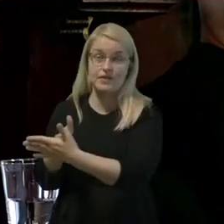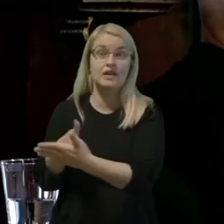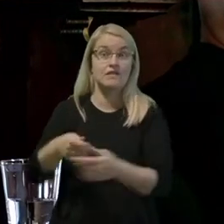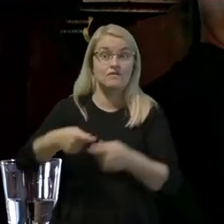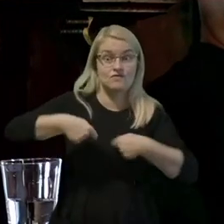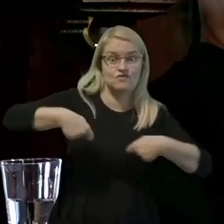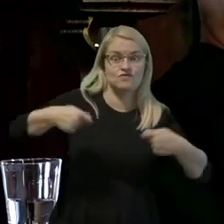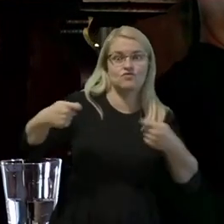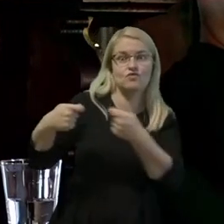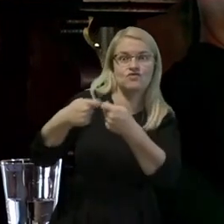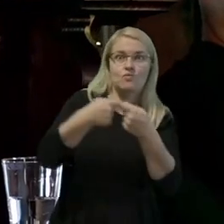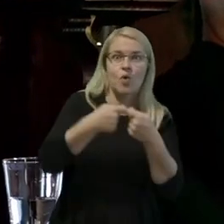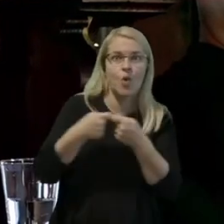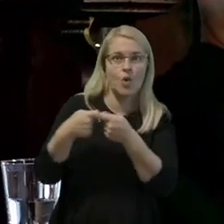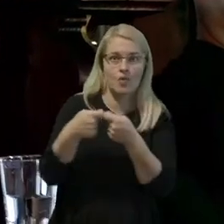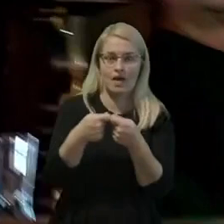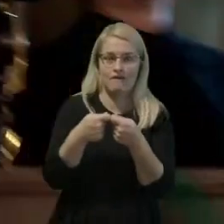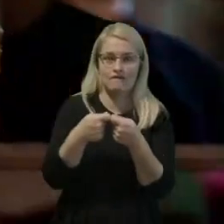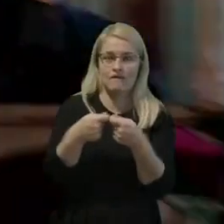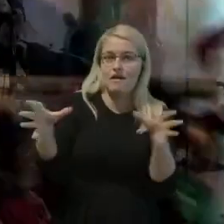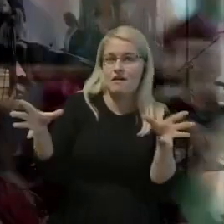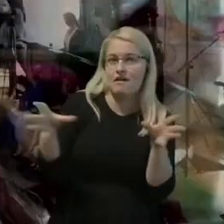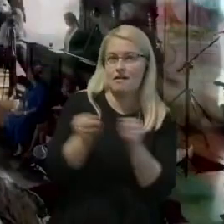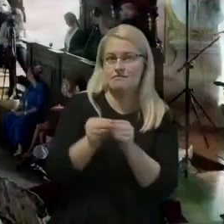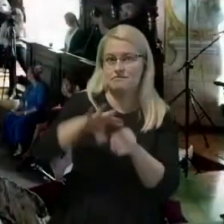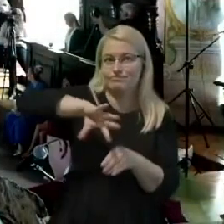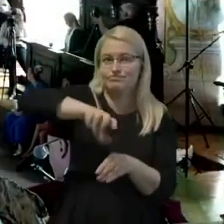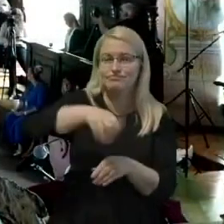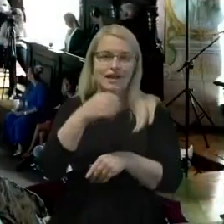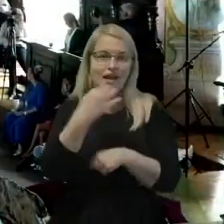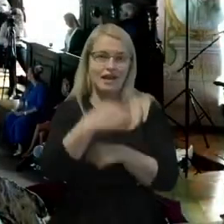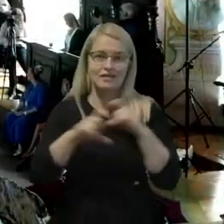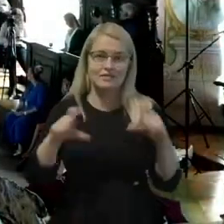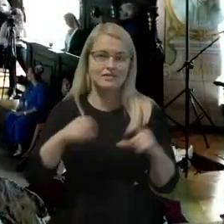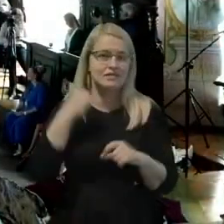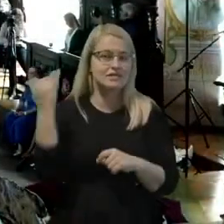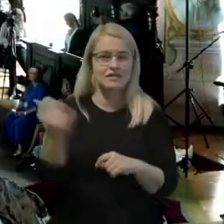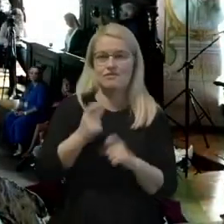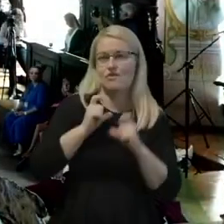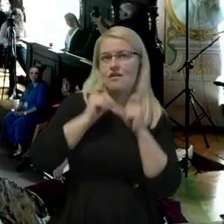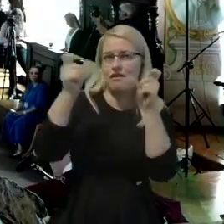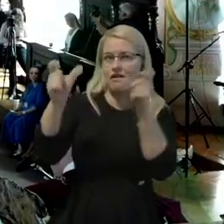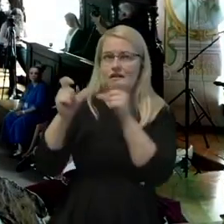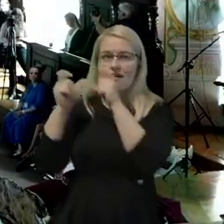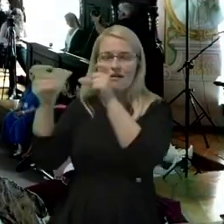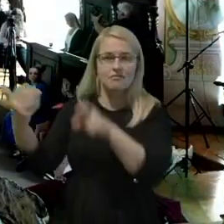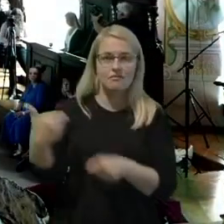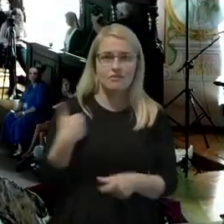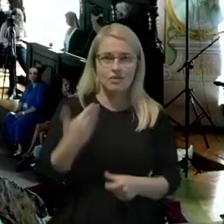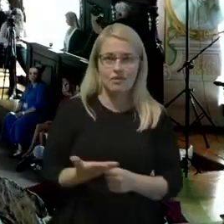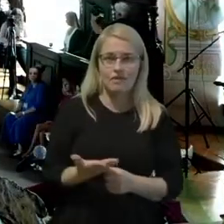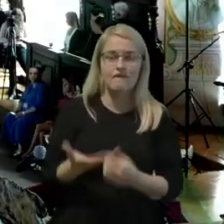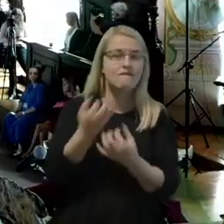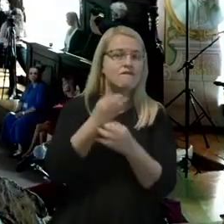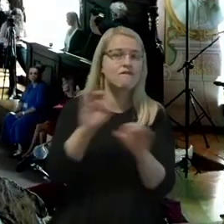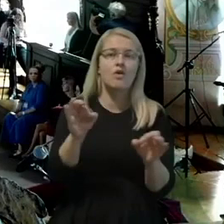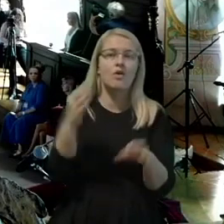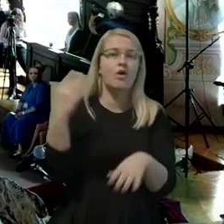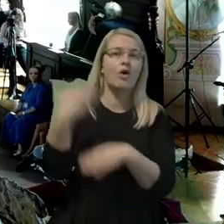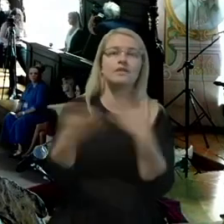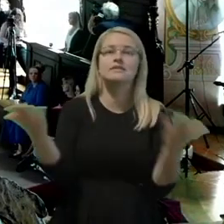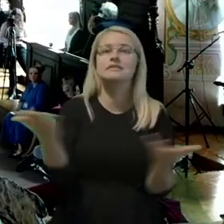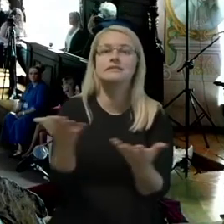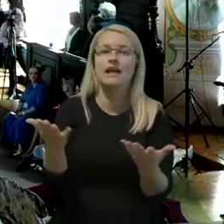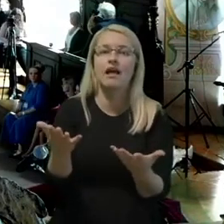wspólnota akademicka daliśmy temu wyraz wielokrotnie. Mówi się, że wolność kończy się tam, gdzie naruszane są